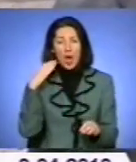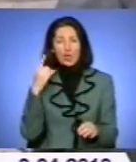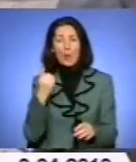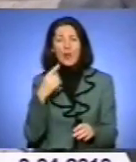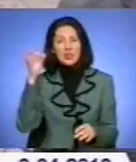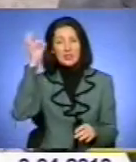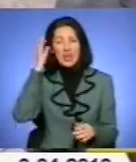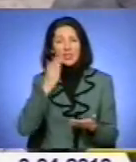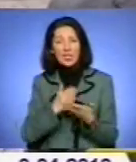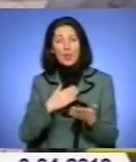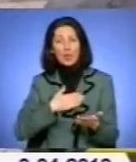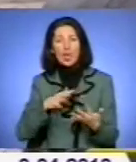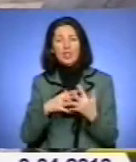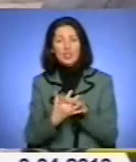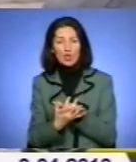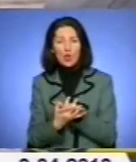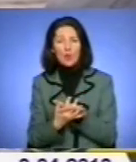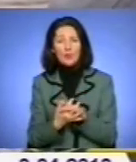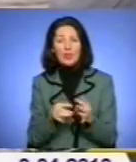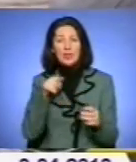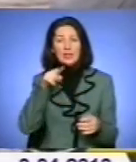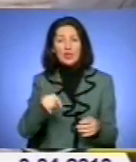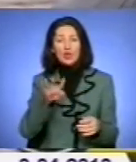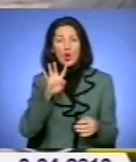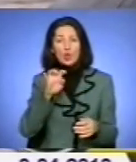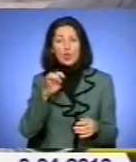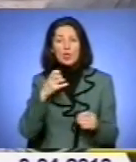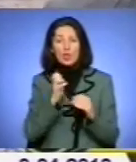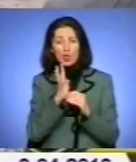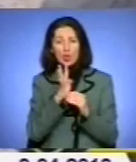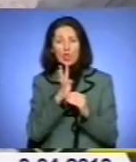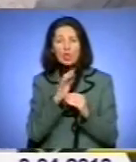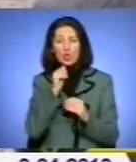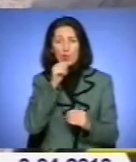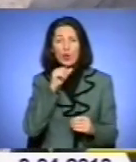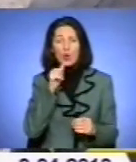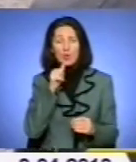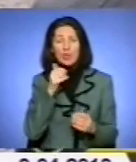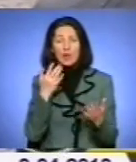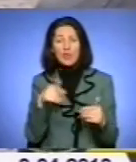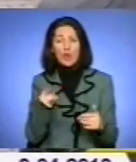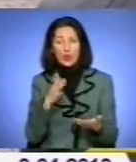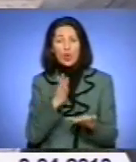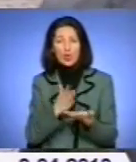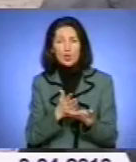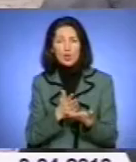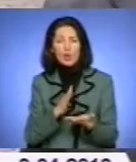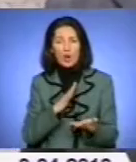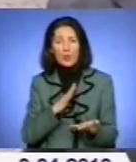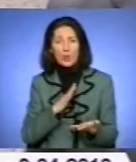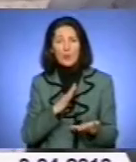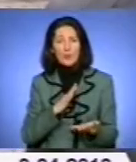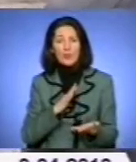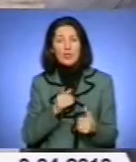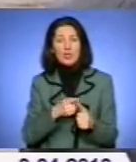про наше село. У 1414 році вже воно існувало.